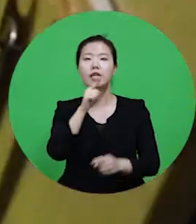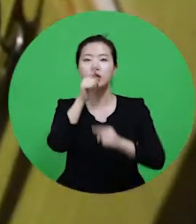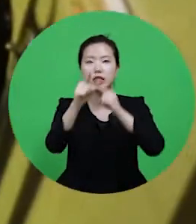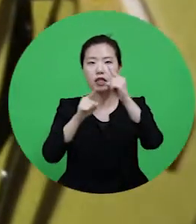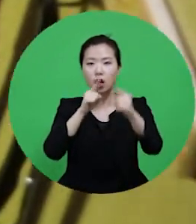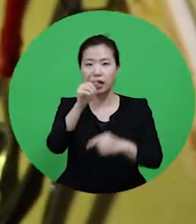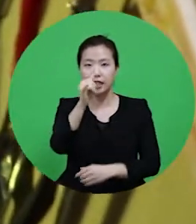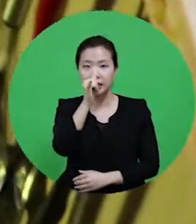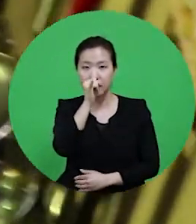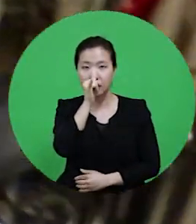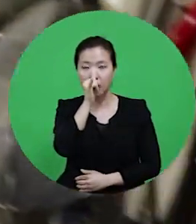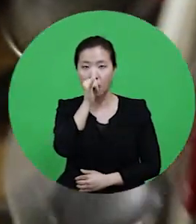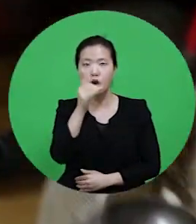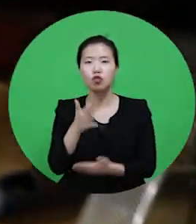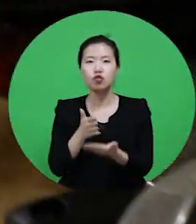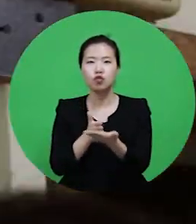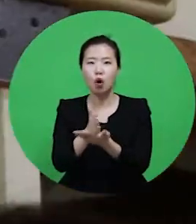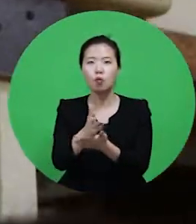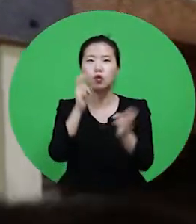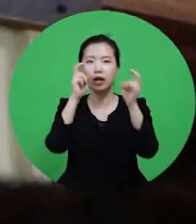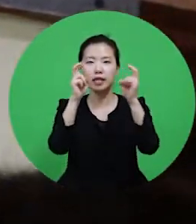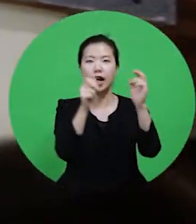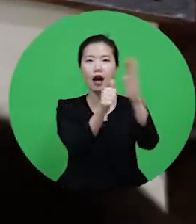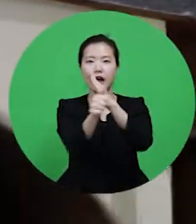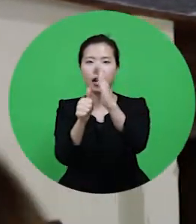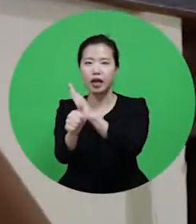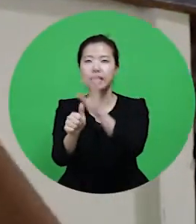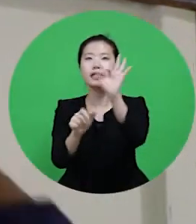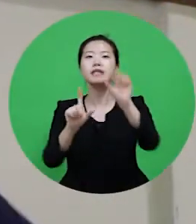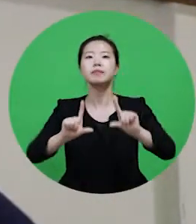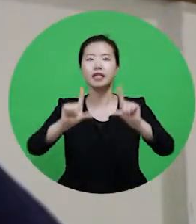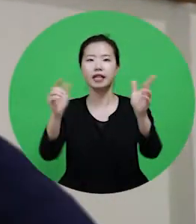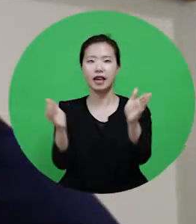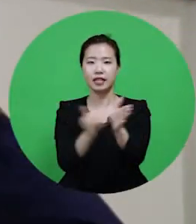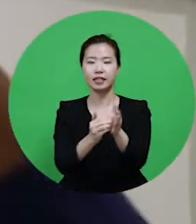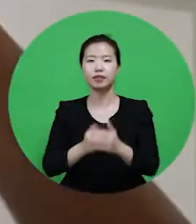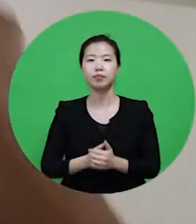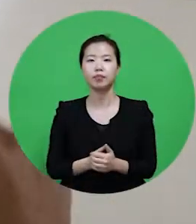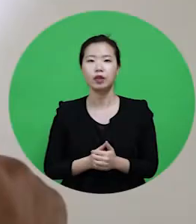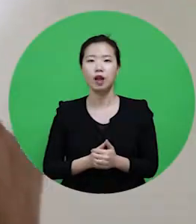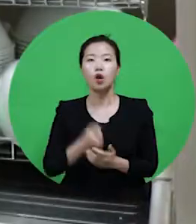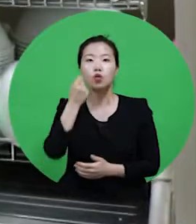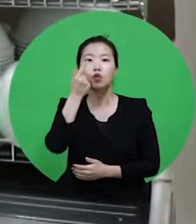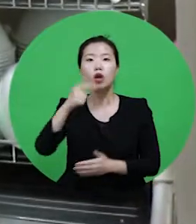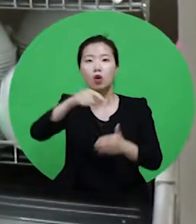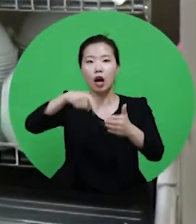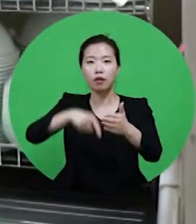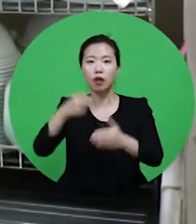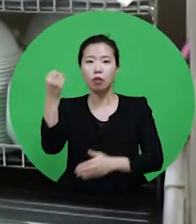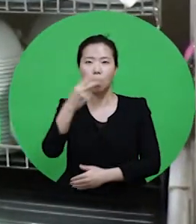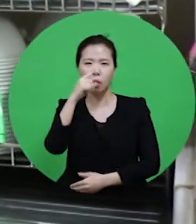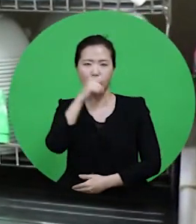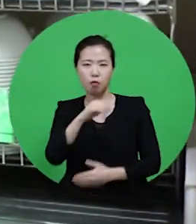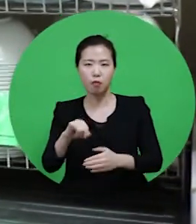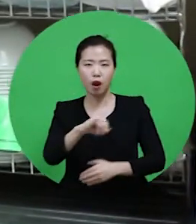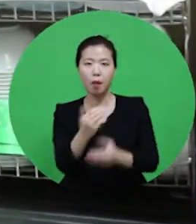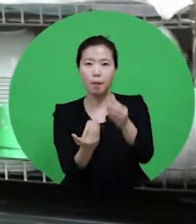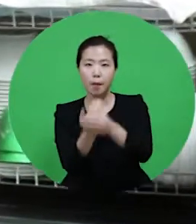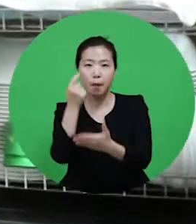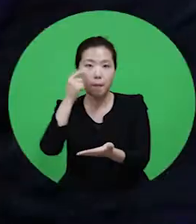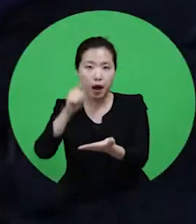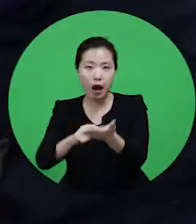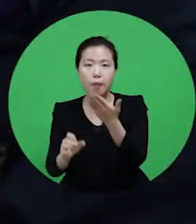96개소가 방역을 희망해 전문업체가 10일까지 진행했는데요. 방역 후 6개월 이내 바퀴벌레가 발견될